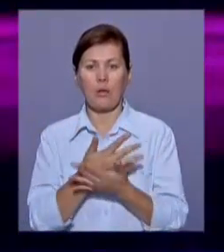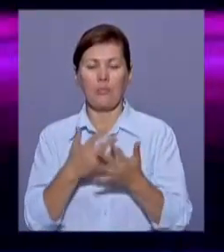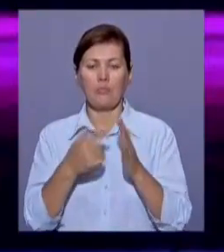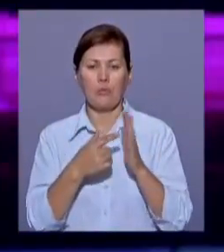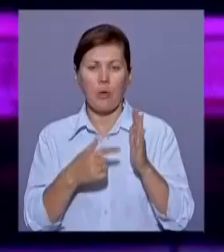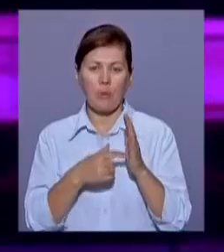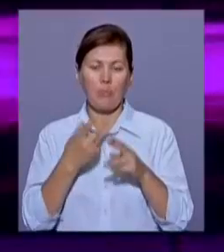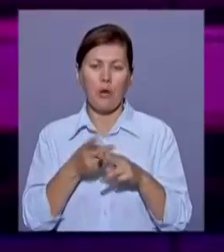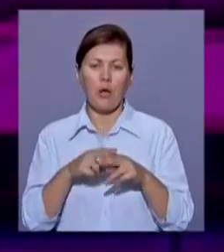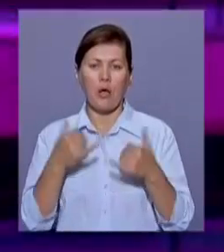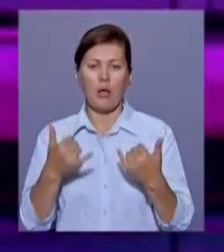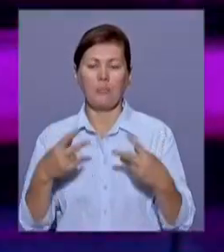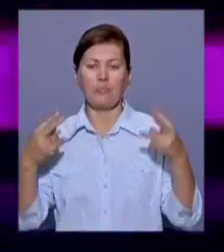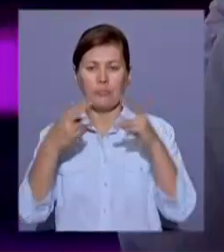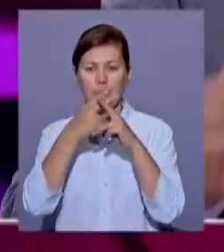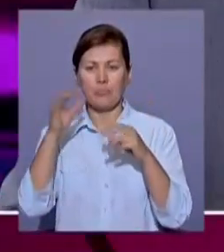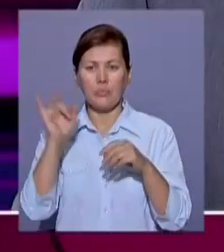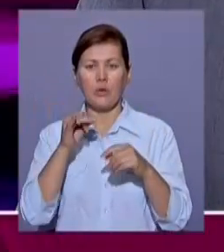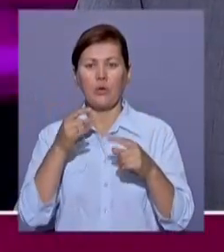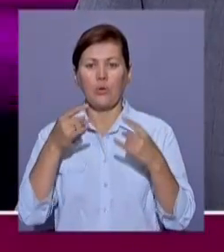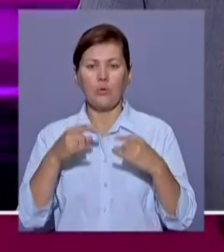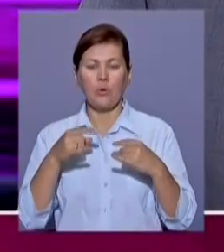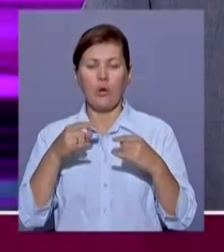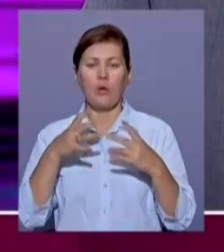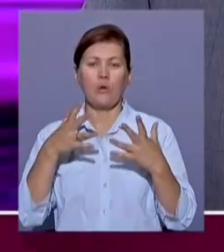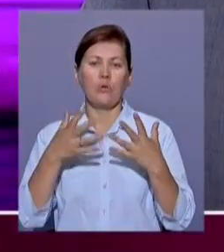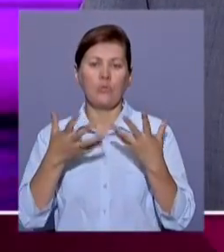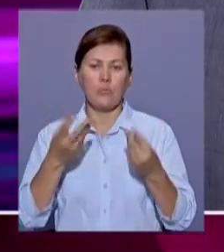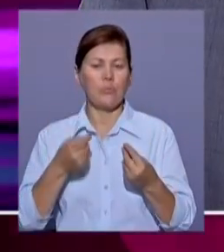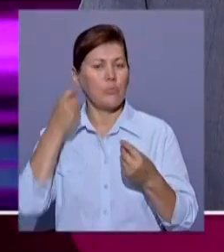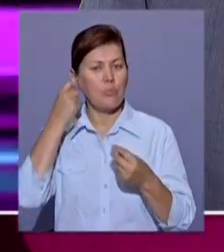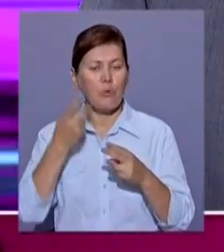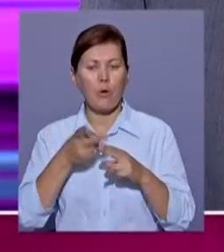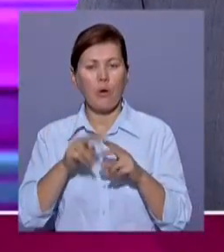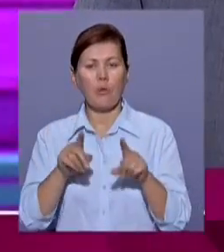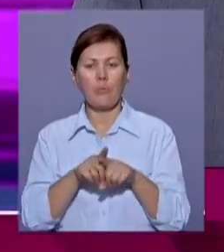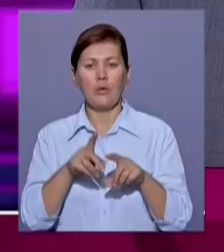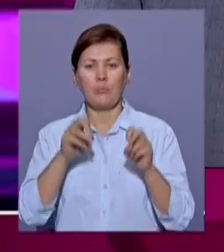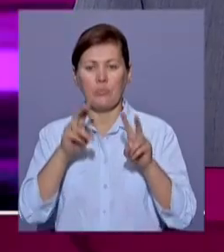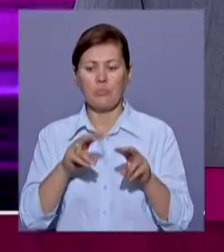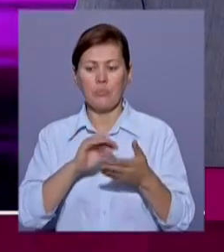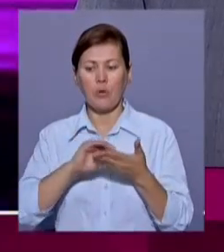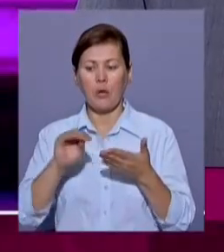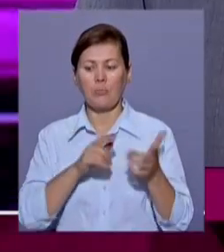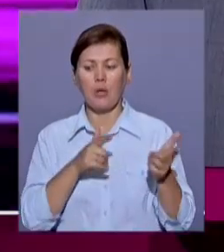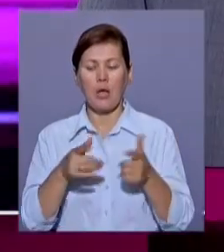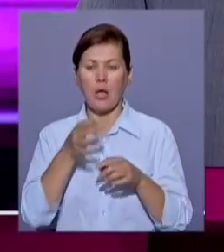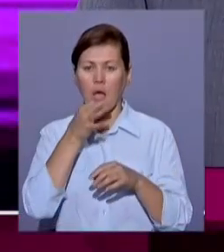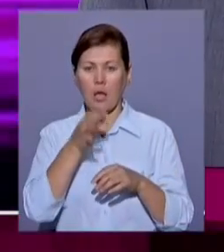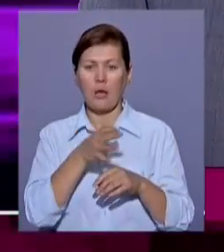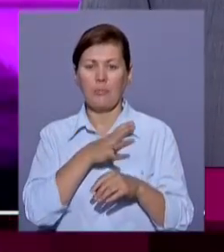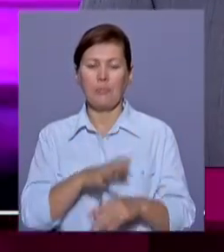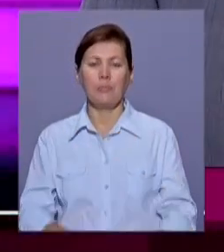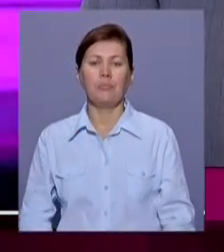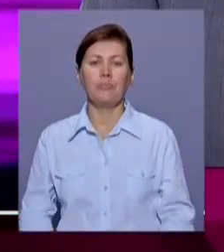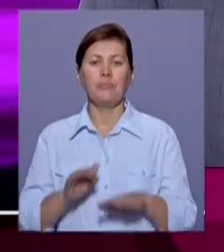бөлісуде. Дәл қазір Астананың туған күні қалай аталып өтіп жатқандығын тілшіміз Нұржан Сәдірбай айтып беруге дайын. Нұржан, қайырлы